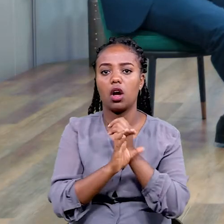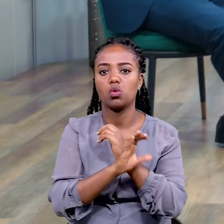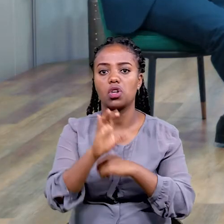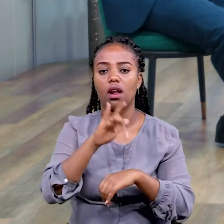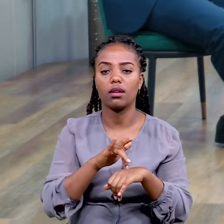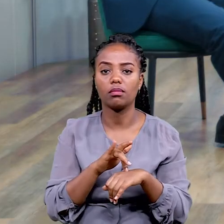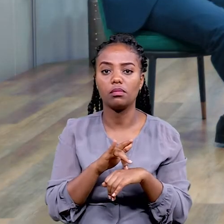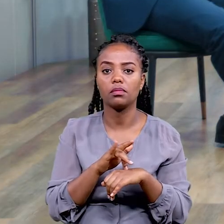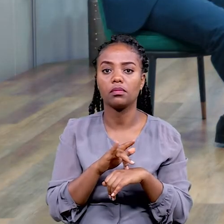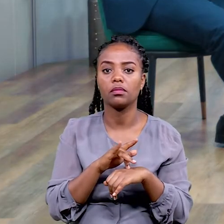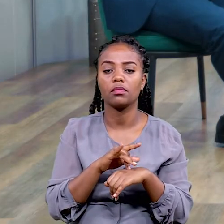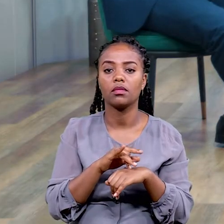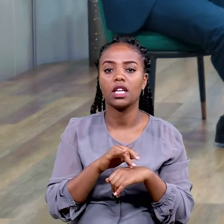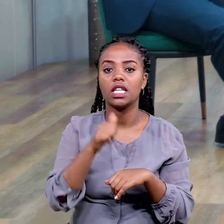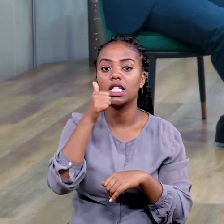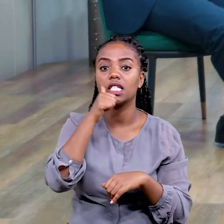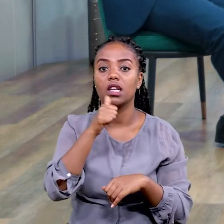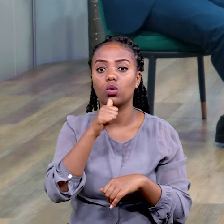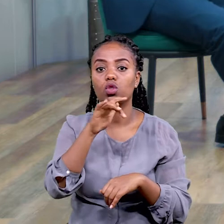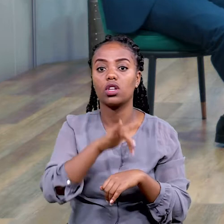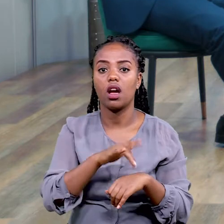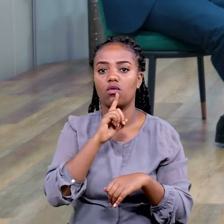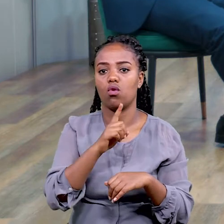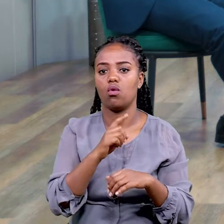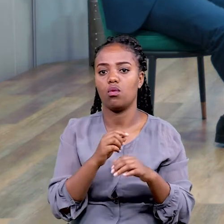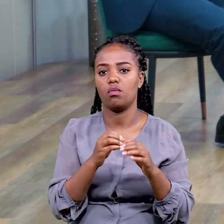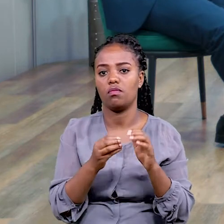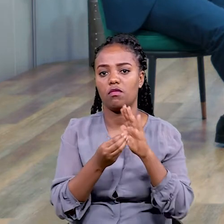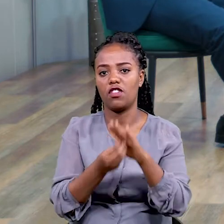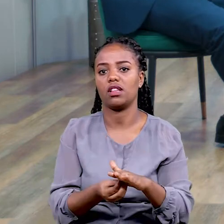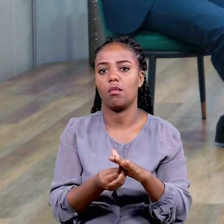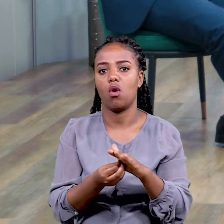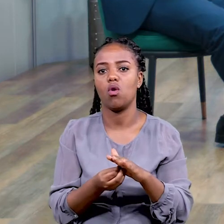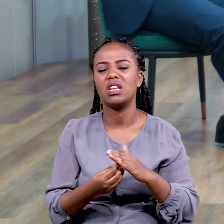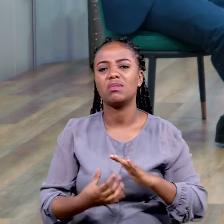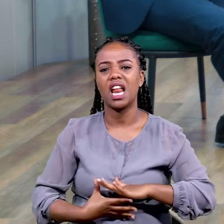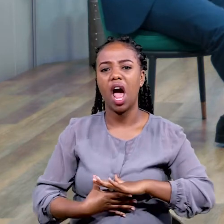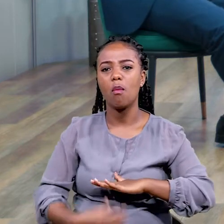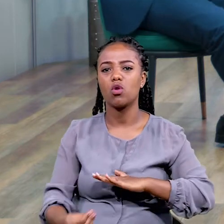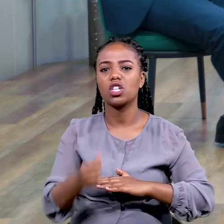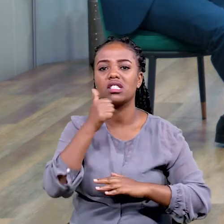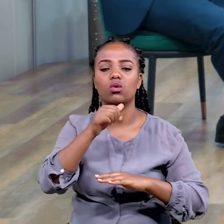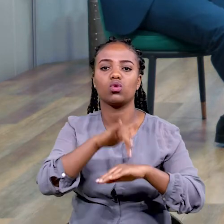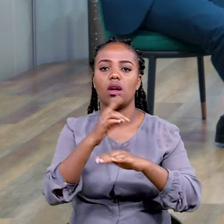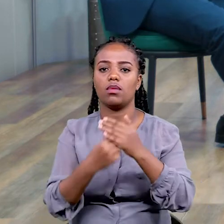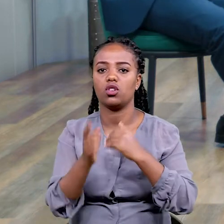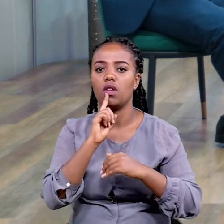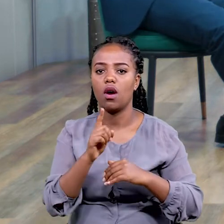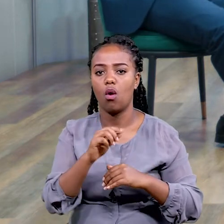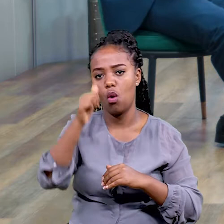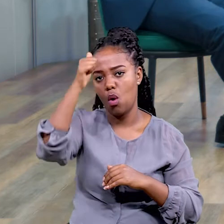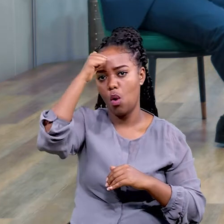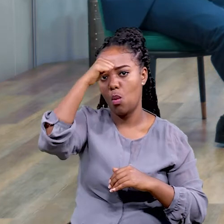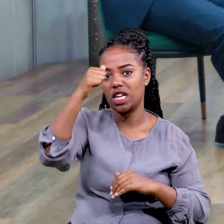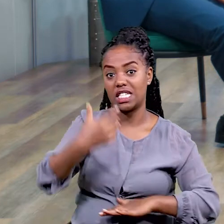ላይ የወሲብ ንግድ ሴቶች ላይ ነው አፕላይ የሚያደርገው፣ ራዘርዛን ወንዶች ላይ። አቦርሽን ለምሳሌ ሴቶች ላይ ብቻ ነው። ሴት